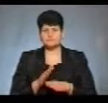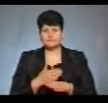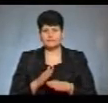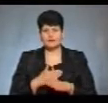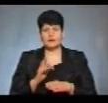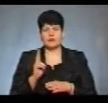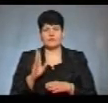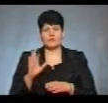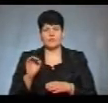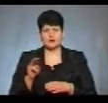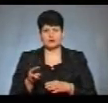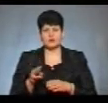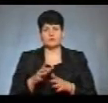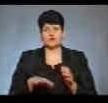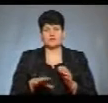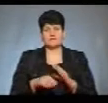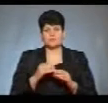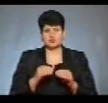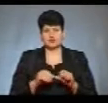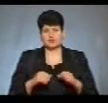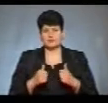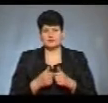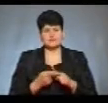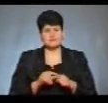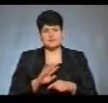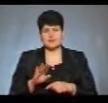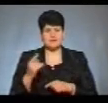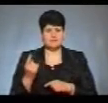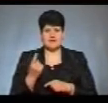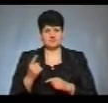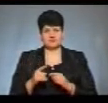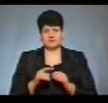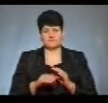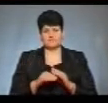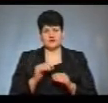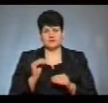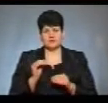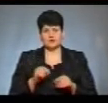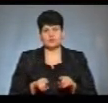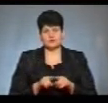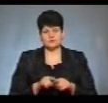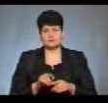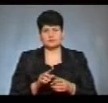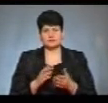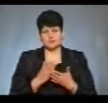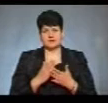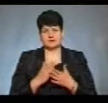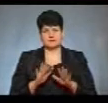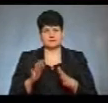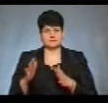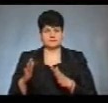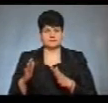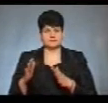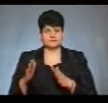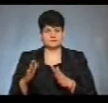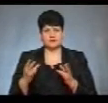по дільничих виборчих комісіях. Мені здається, це дуже важливо. І це вже не перші вибори, подібні трапляються прецеденти. Напевно,